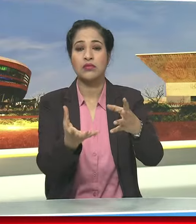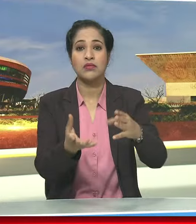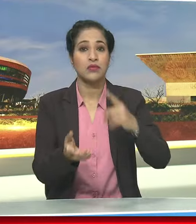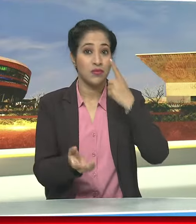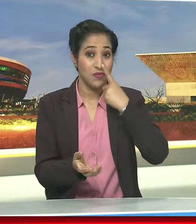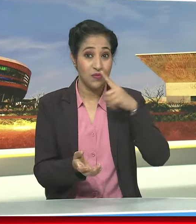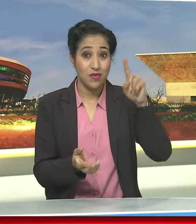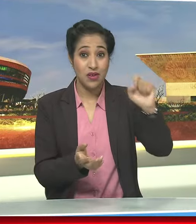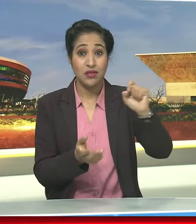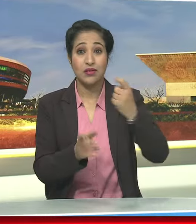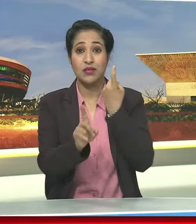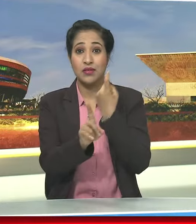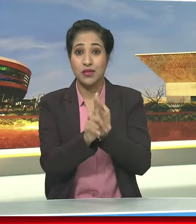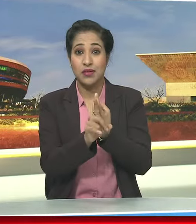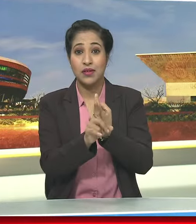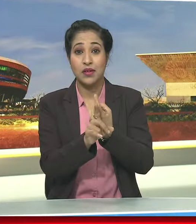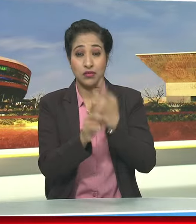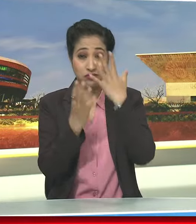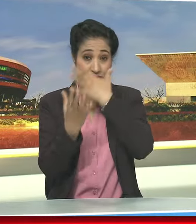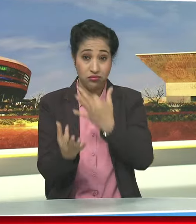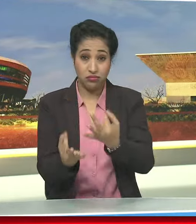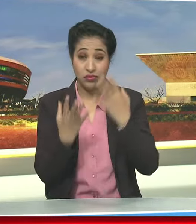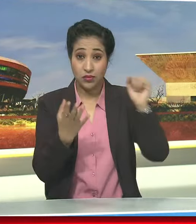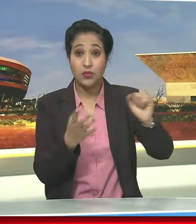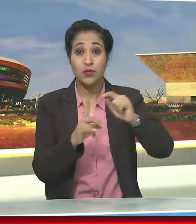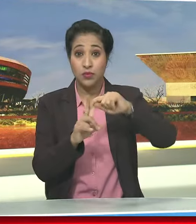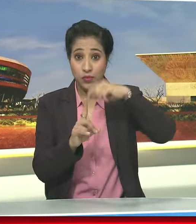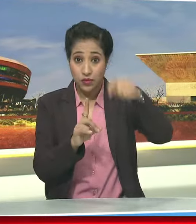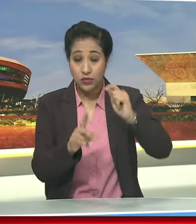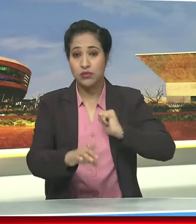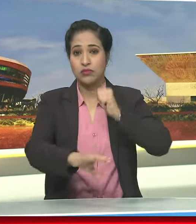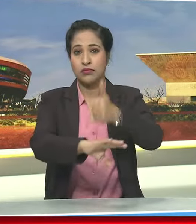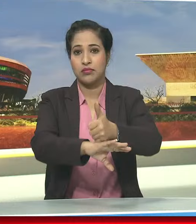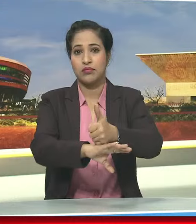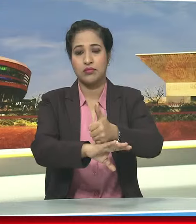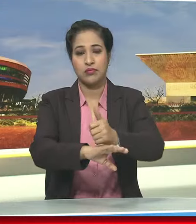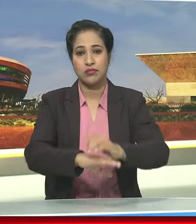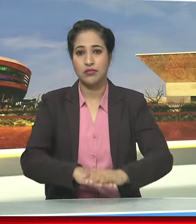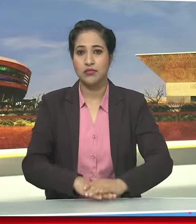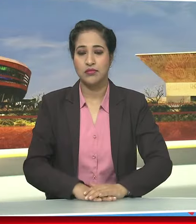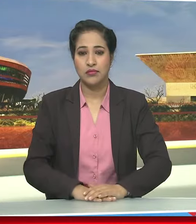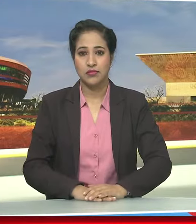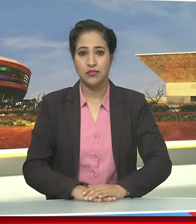शुरुआत मा कामाख्या दिव्य परियोजना की भी रखेंगे आधार